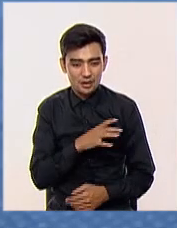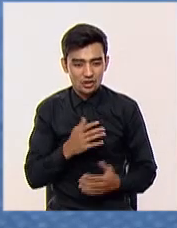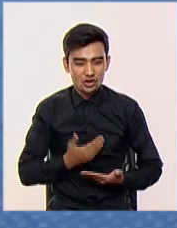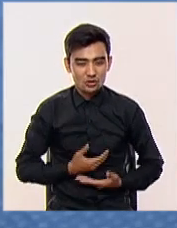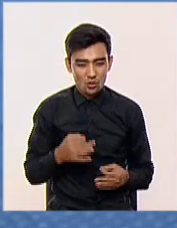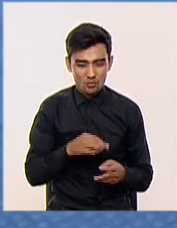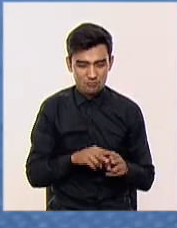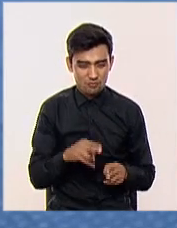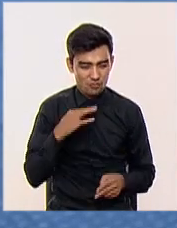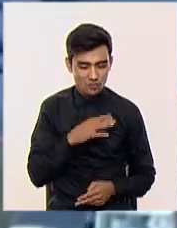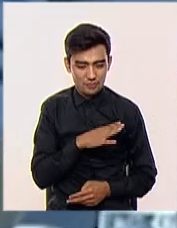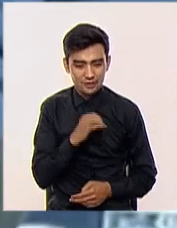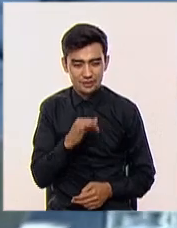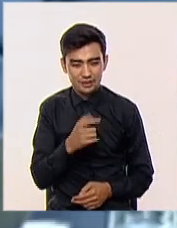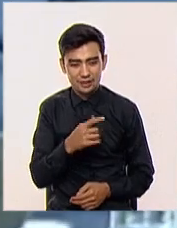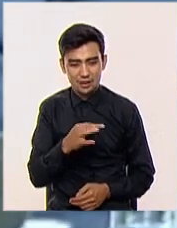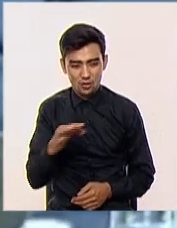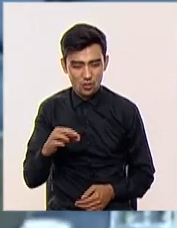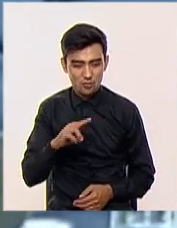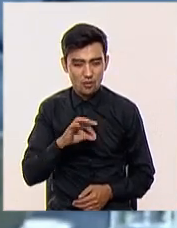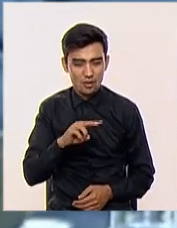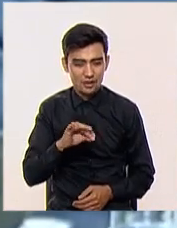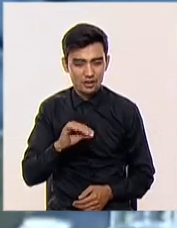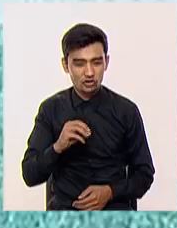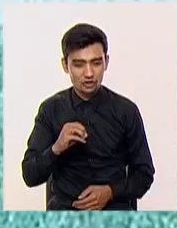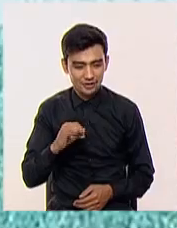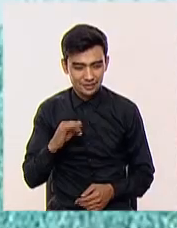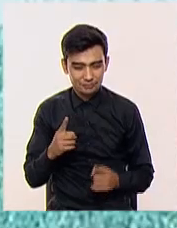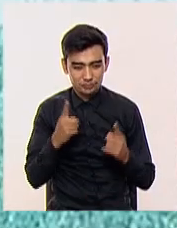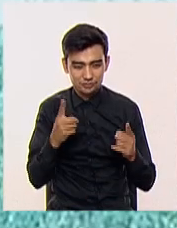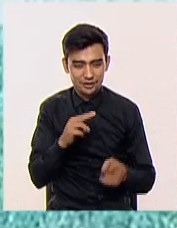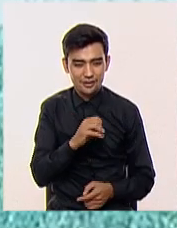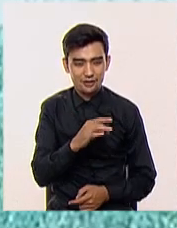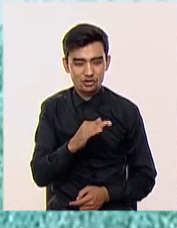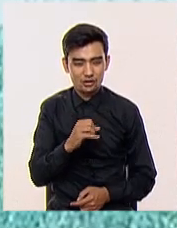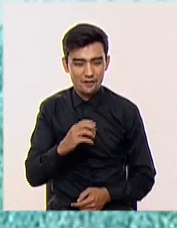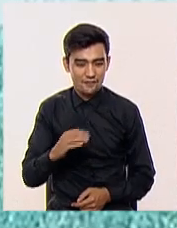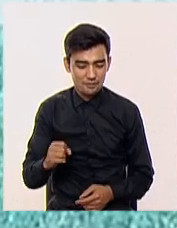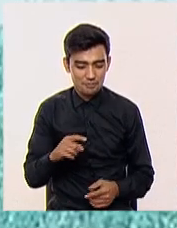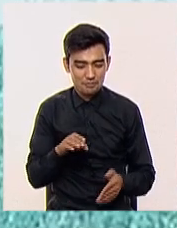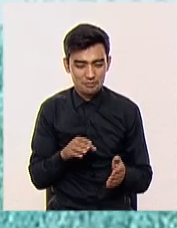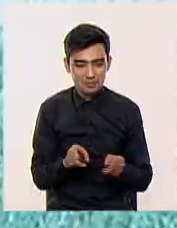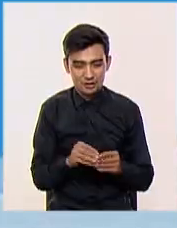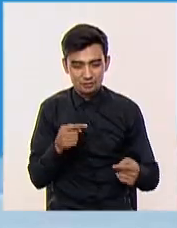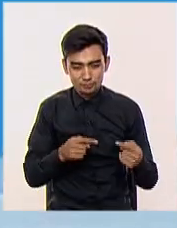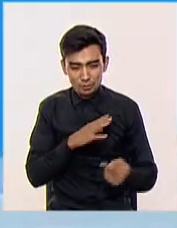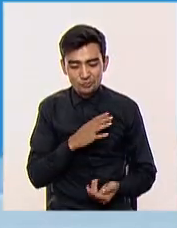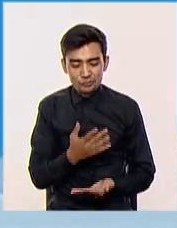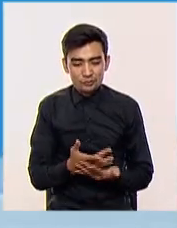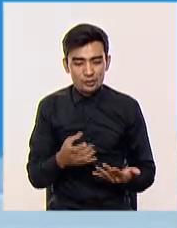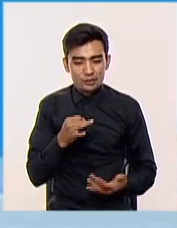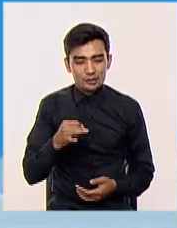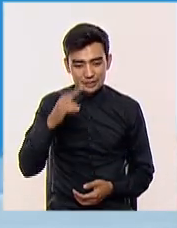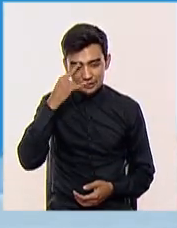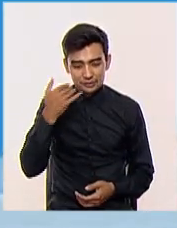жизни. Обострилось геополитическое противостояние между крупными державами. Президент Казахстана полагает, что